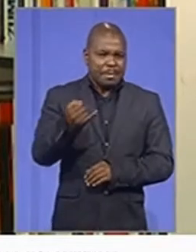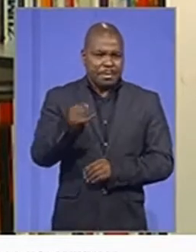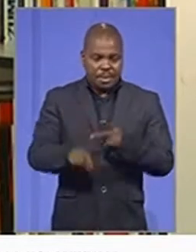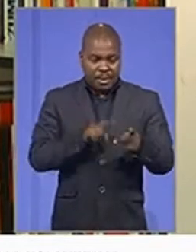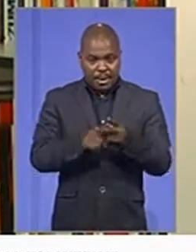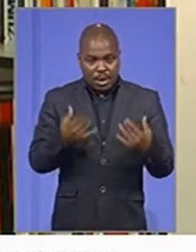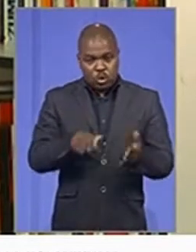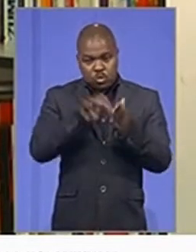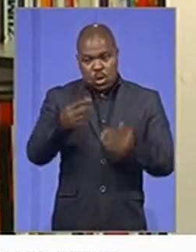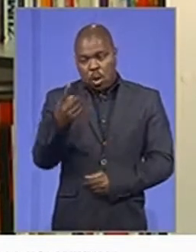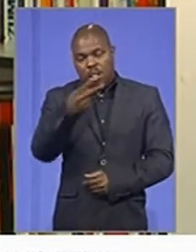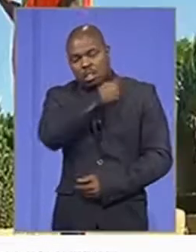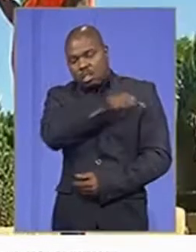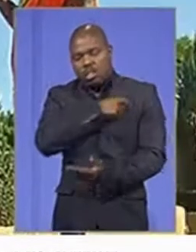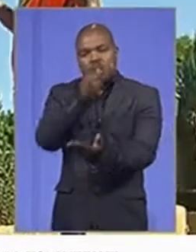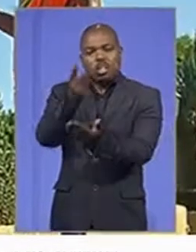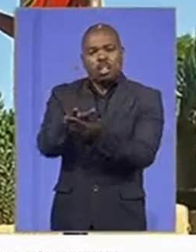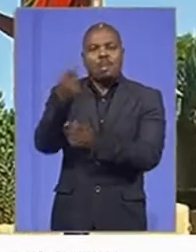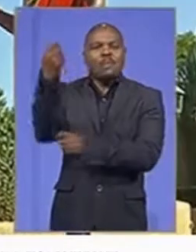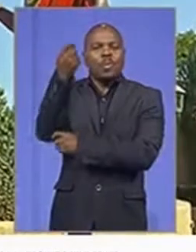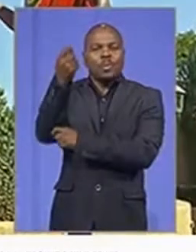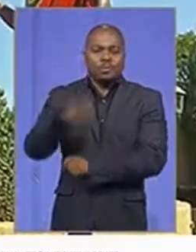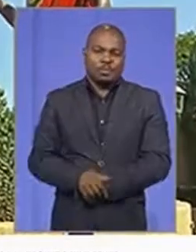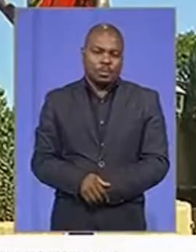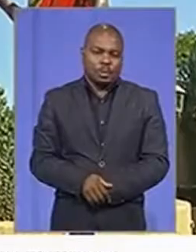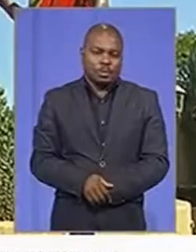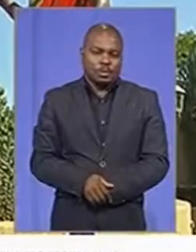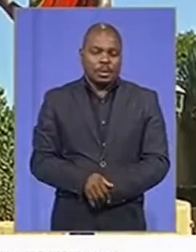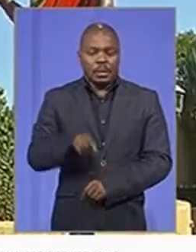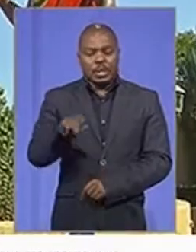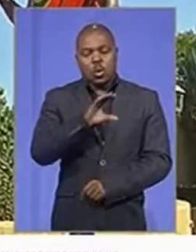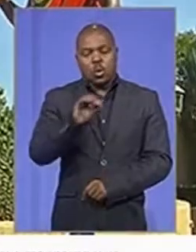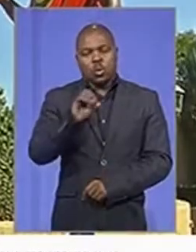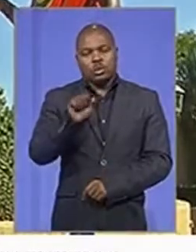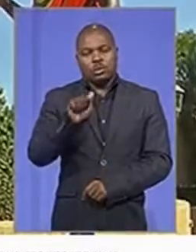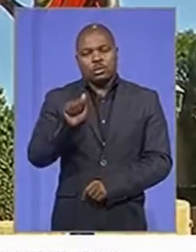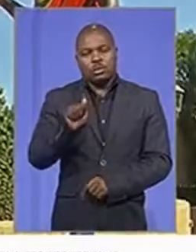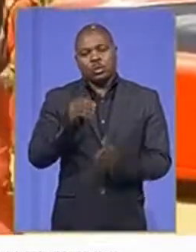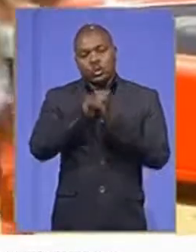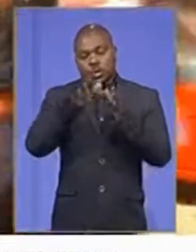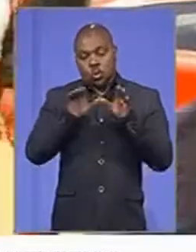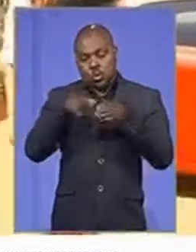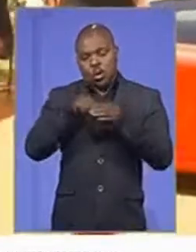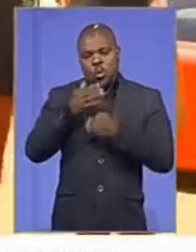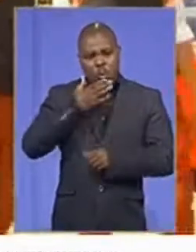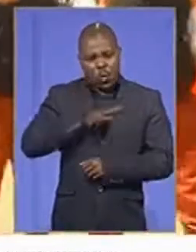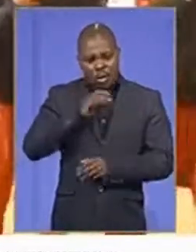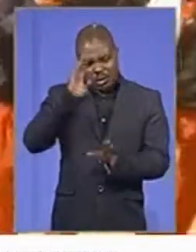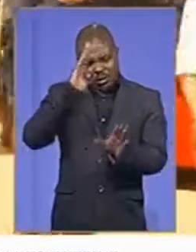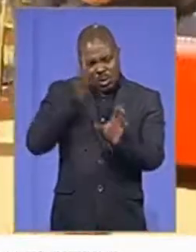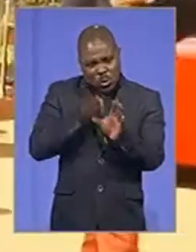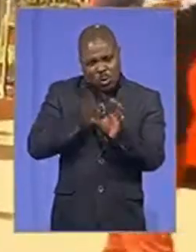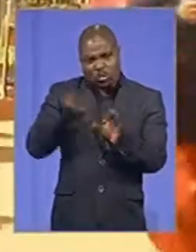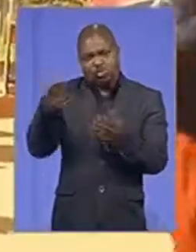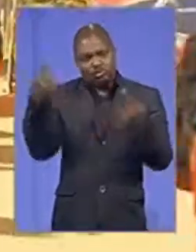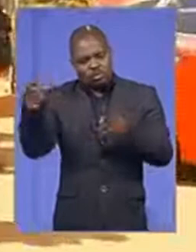wena so o sepetlele sa Polokwane. Lekgotla kemedi la baithuti COSAS le nyaka gore go thwalwe dingaka tša mogopolo go šetšana